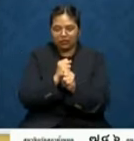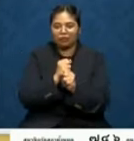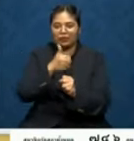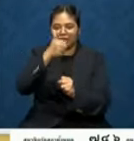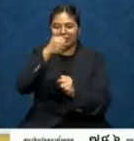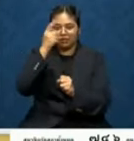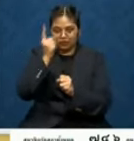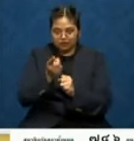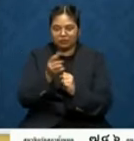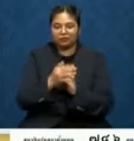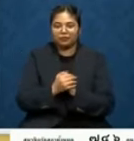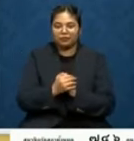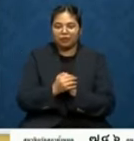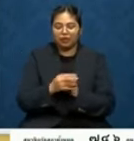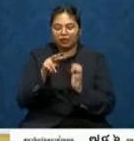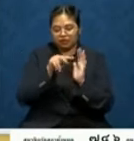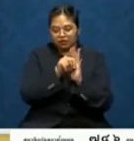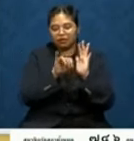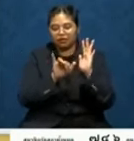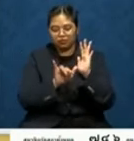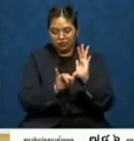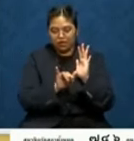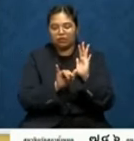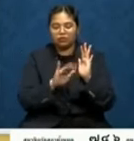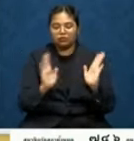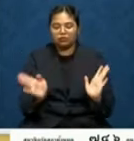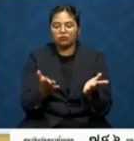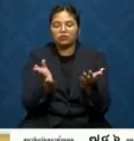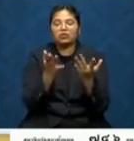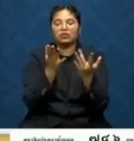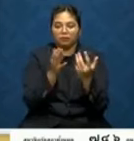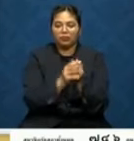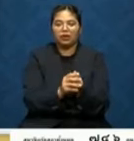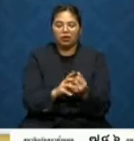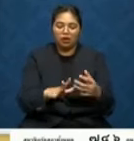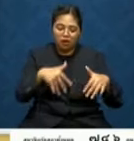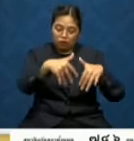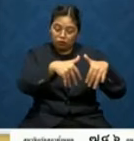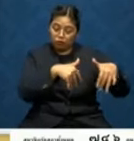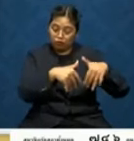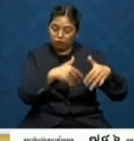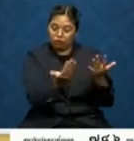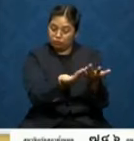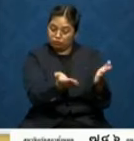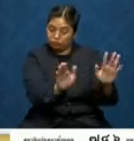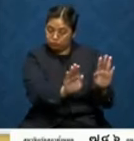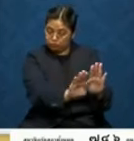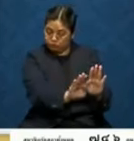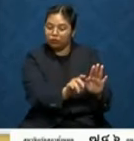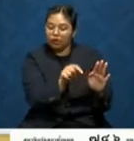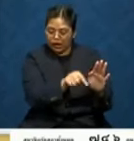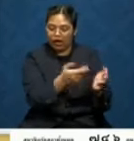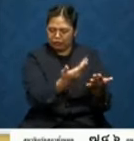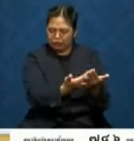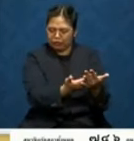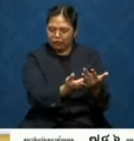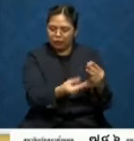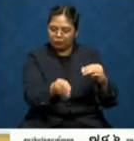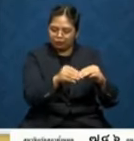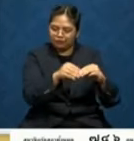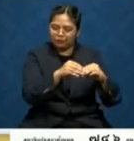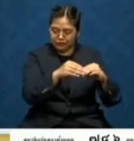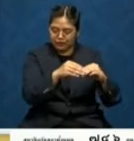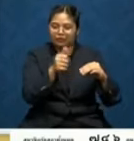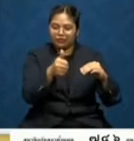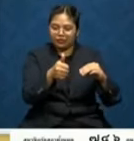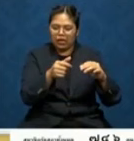ฐบาลว่านโยบายนี้ที่จะส่งเสริมให้แต่ละครอบครัวมีรายได้ดีแล้วแต่ถ้ามากกว่านั้นต้